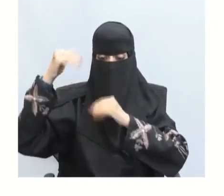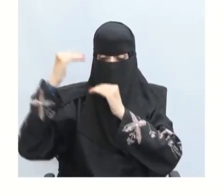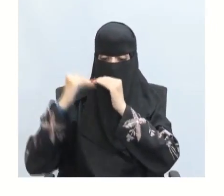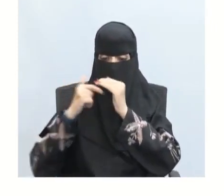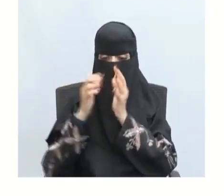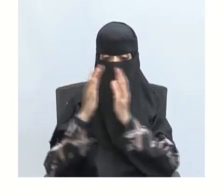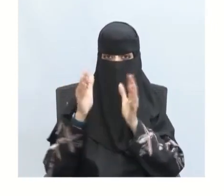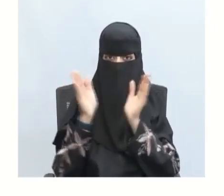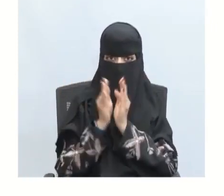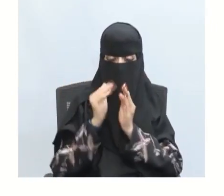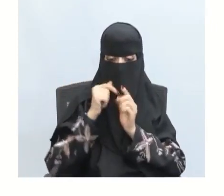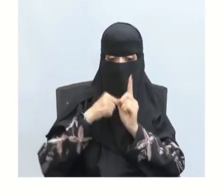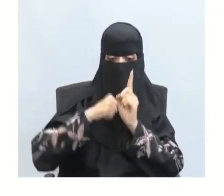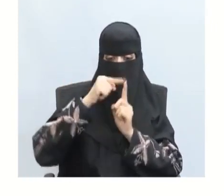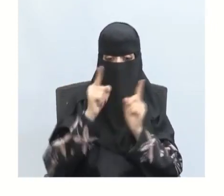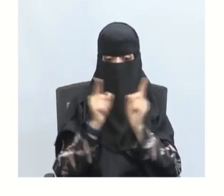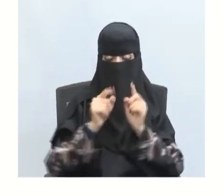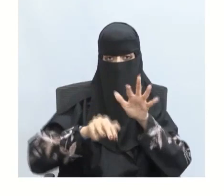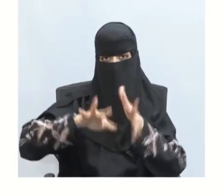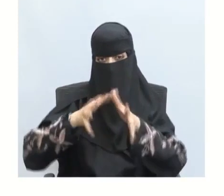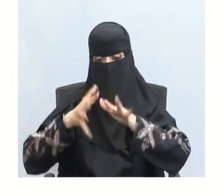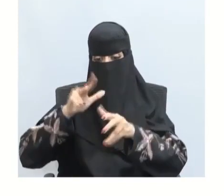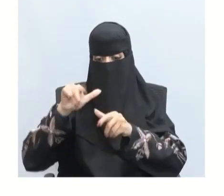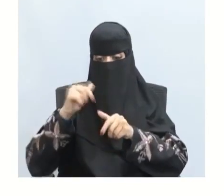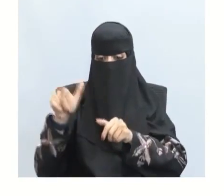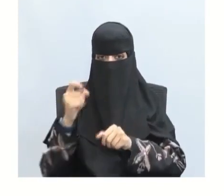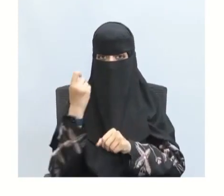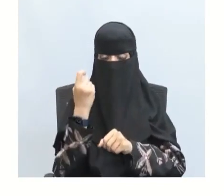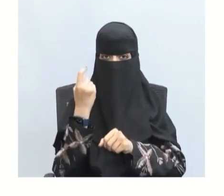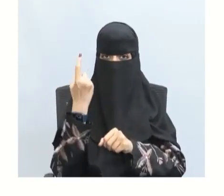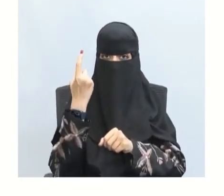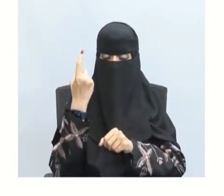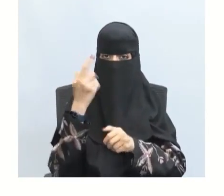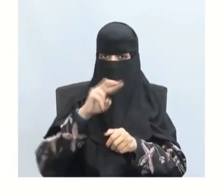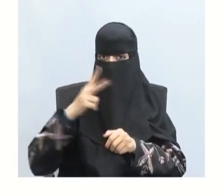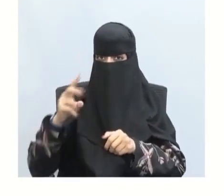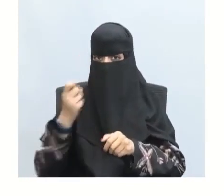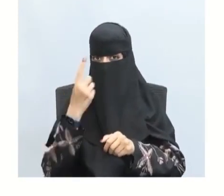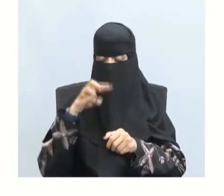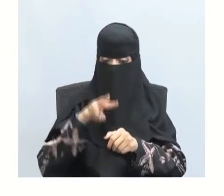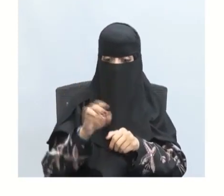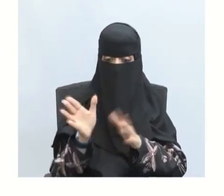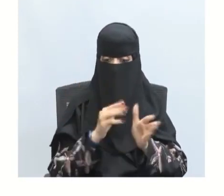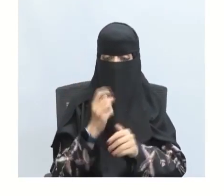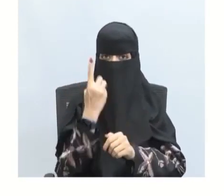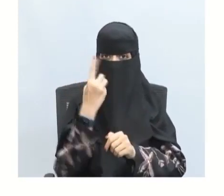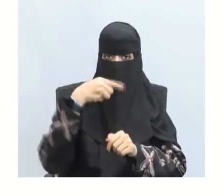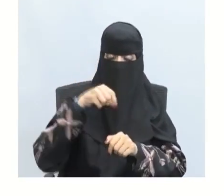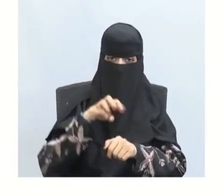وحجم صغير جدا بقطر يتراوح من عده الاف الى 100000